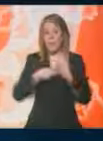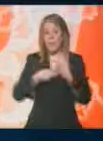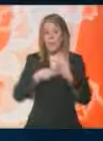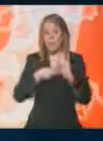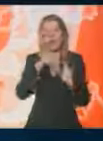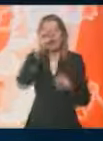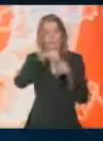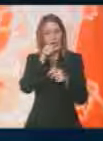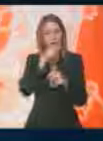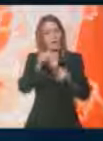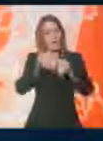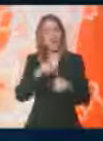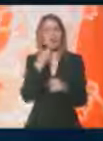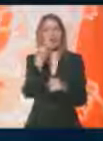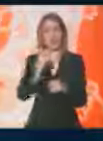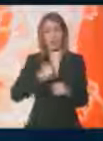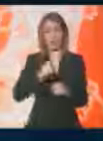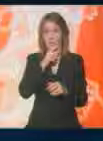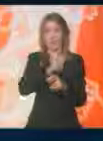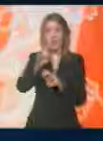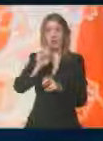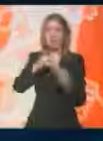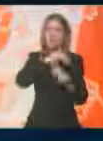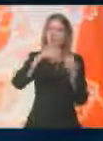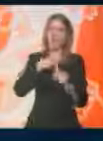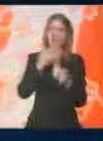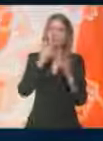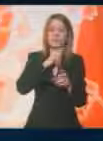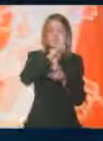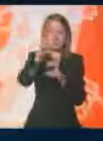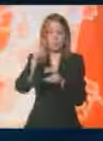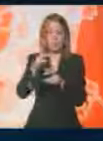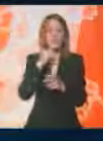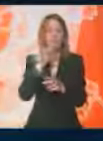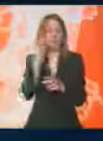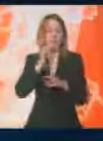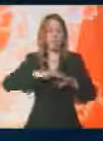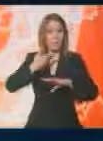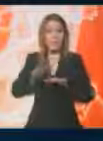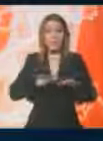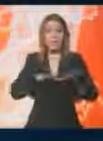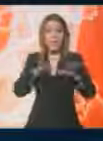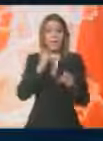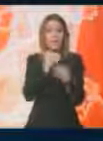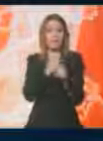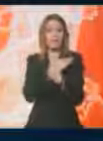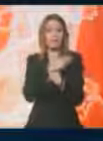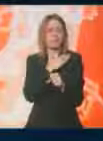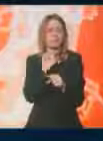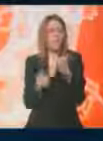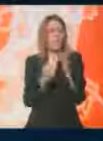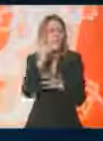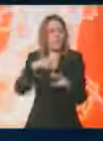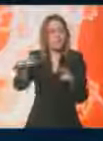stanara je prihvatila smeštaj u Vrnjačkoj banji dok su neki kod svojih rođaka i prijatelja. Peti dan posle razornog zemljotresa radi se punom parom na